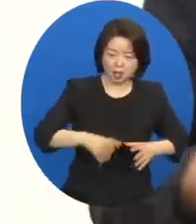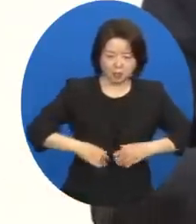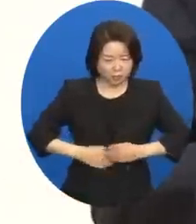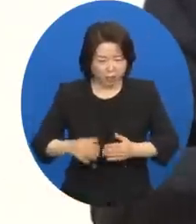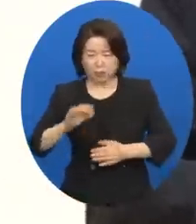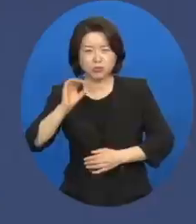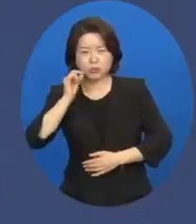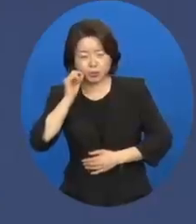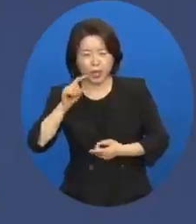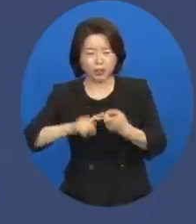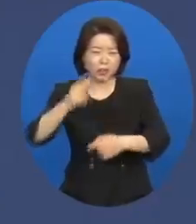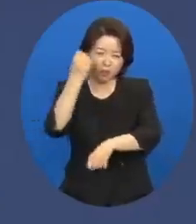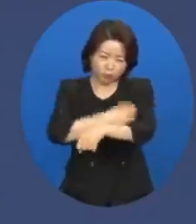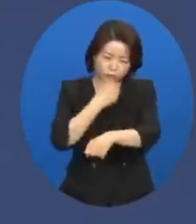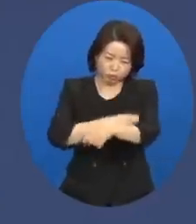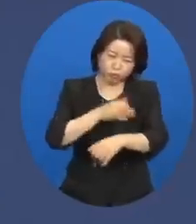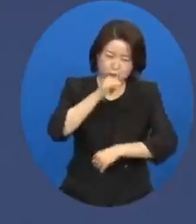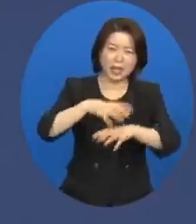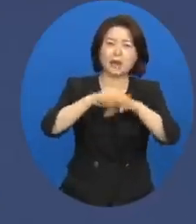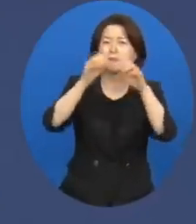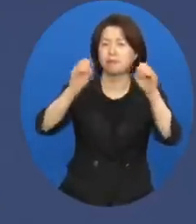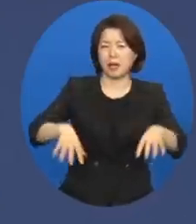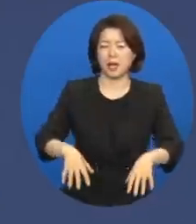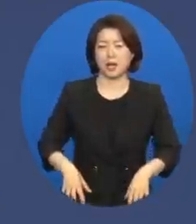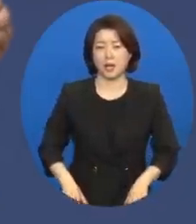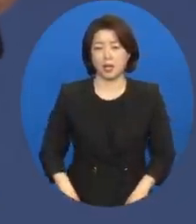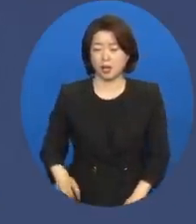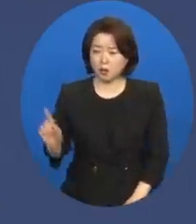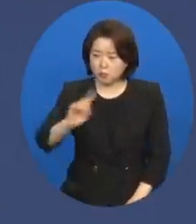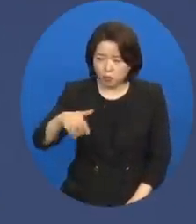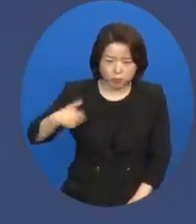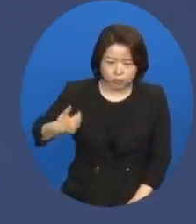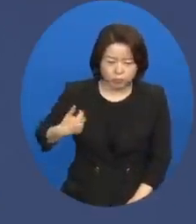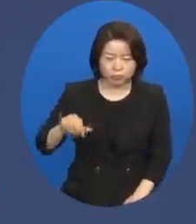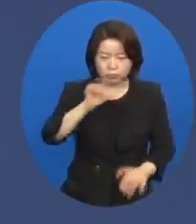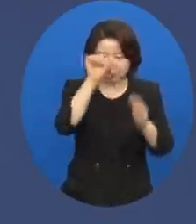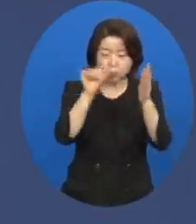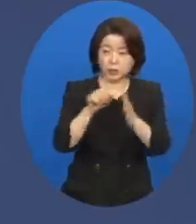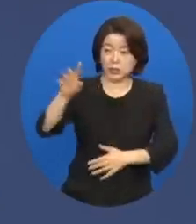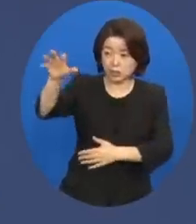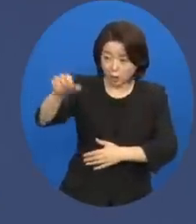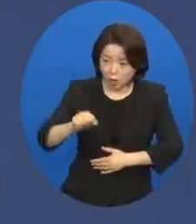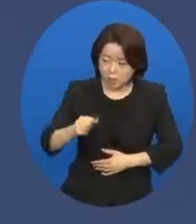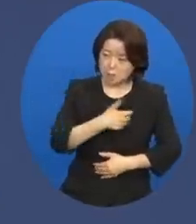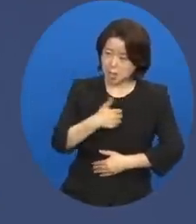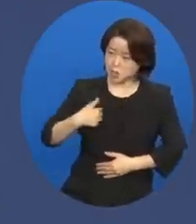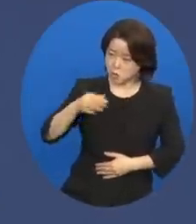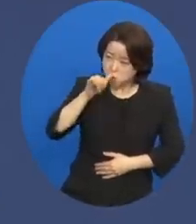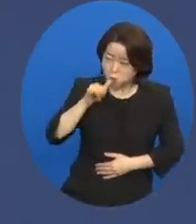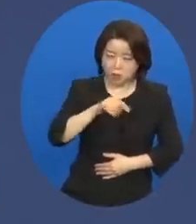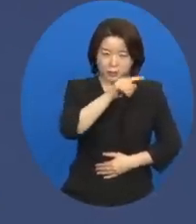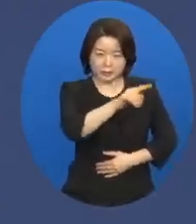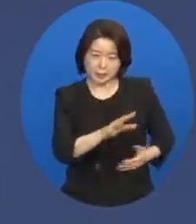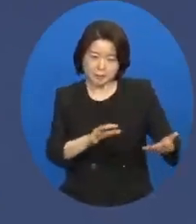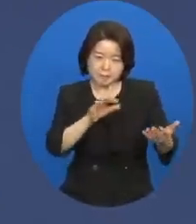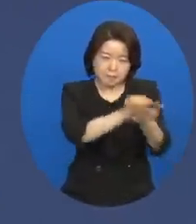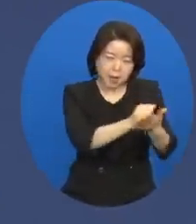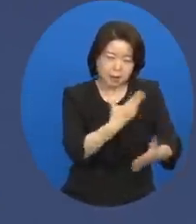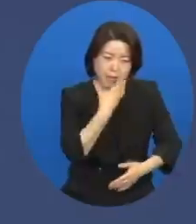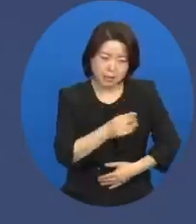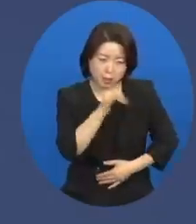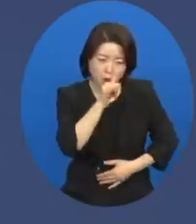수고하느냐. 평생 무엇인지는 모르겠는데 이것 얻으면 만족할까? 저걸 정복하면